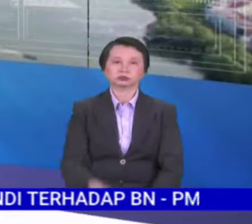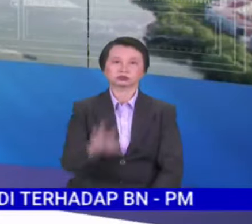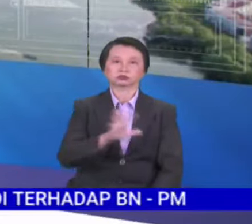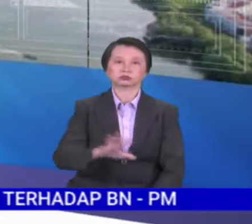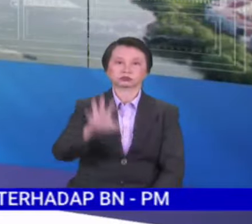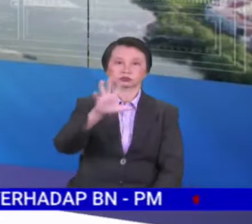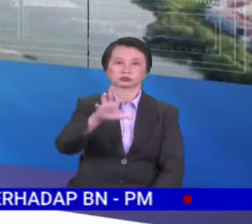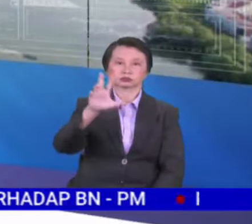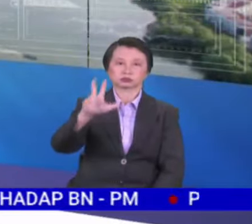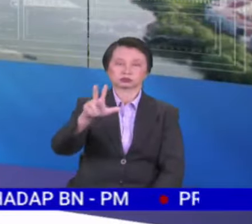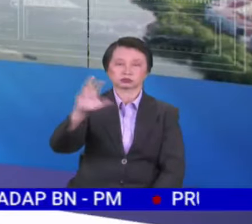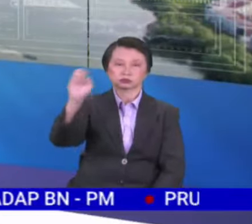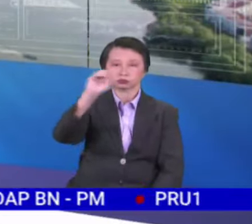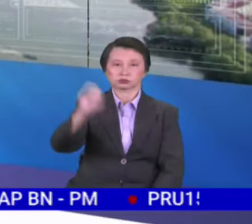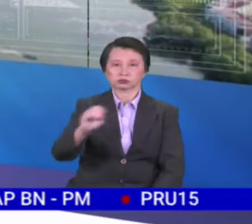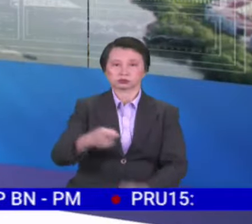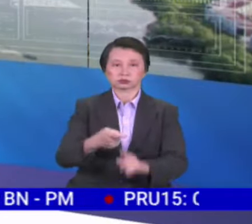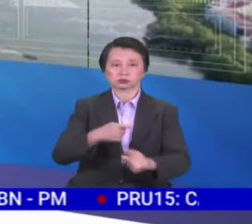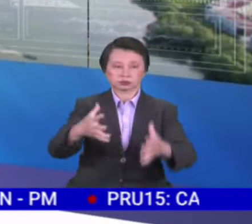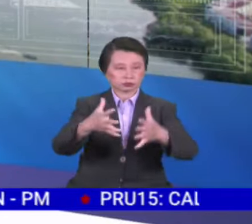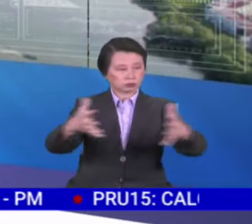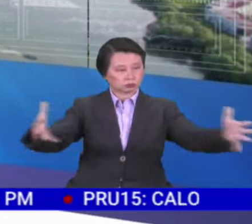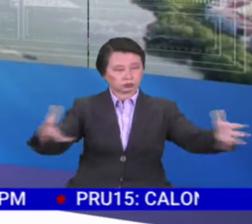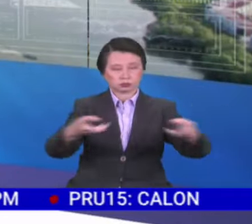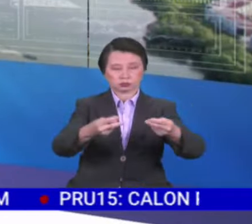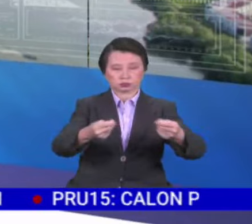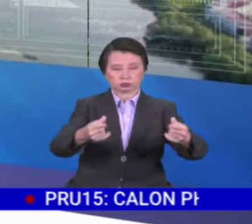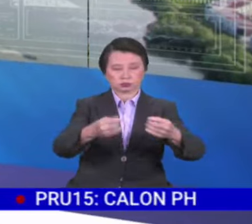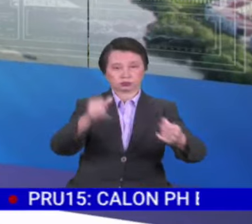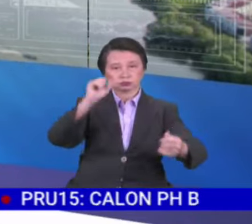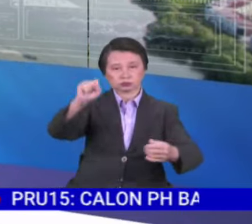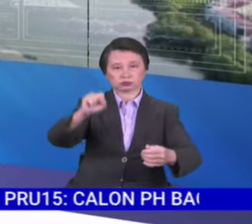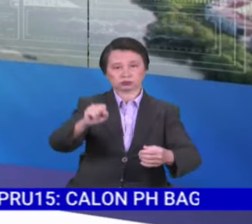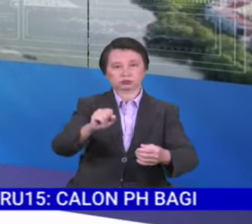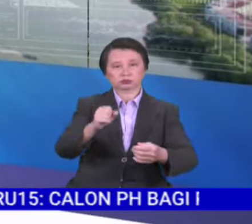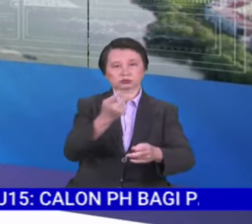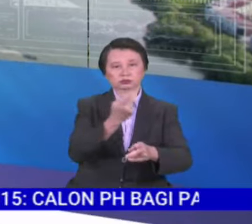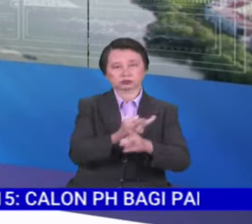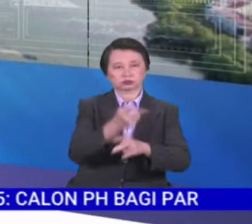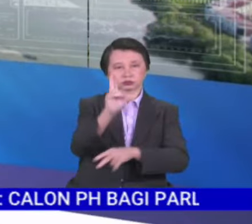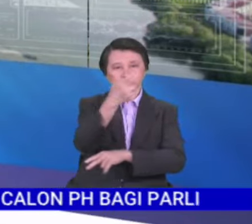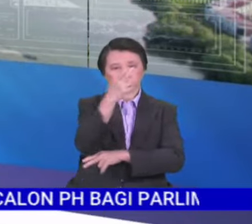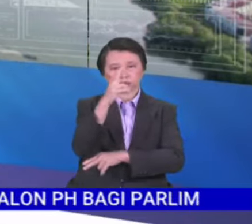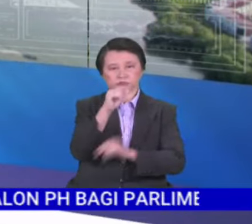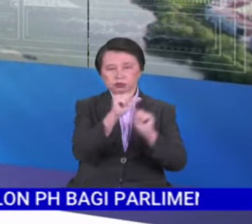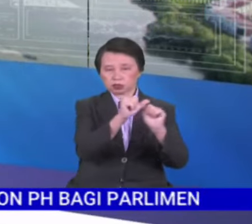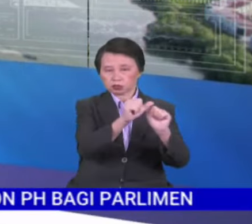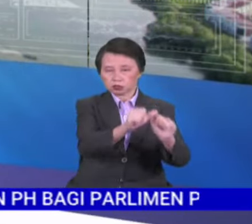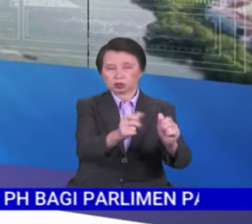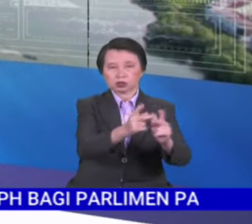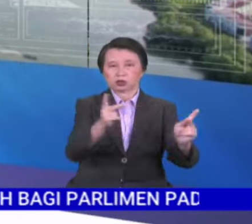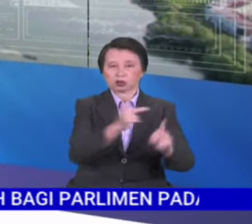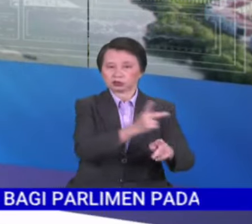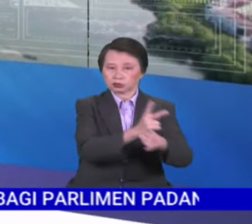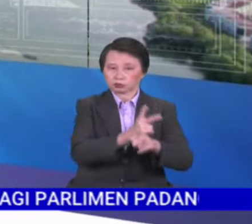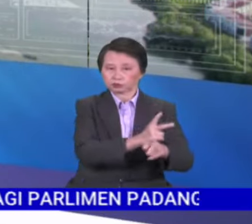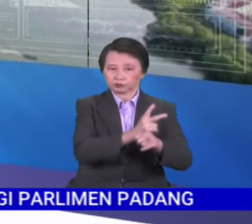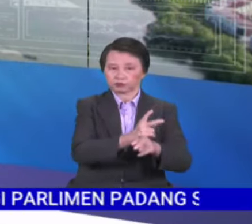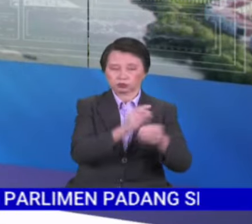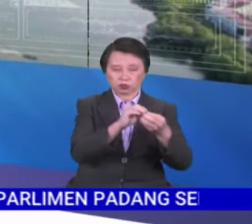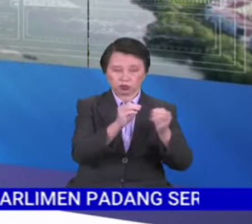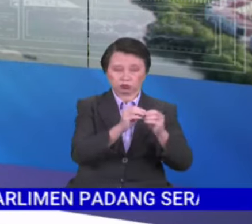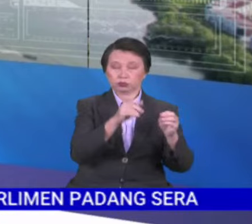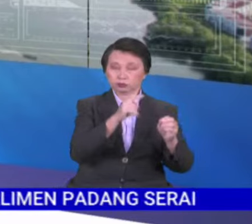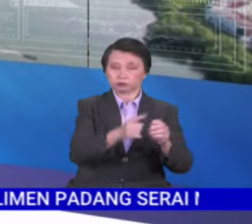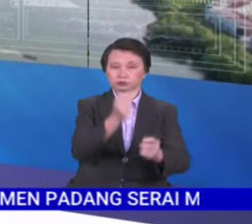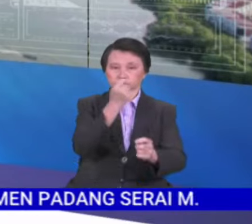Kira-kira 53% daripada keluasan tanah Sabah adalah hutan simpan kekal dan kawasan dilindungi. Angka itu